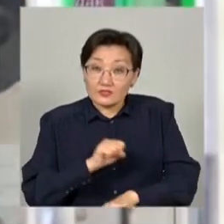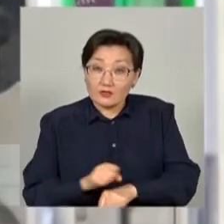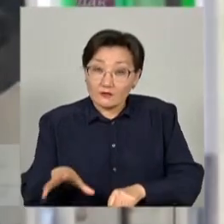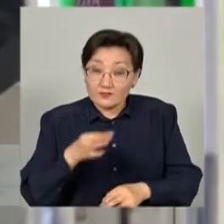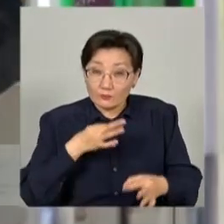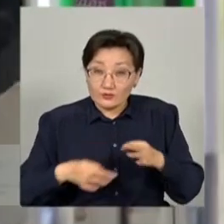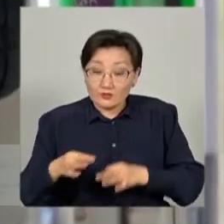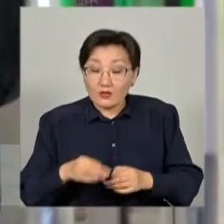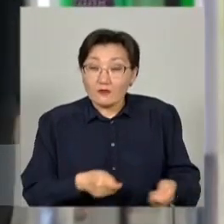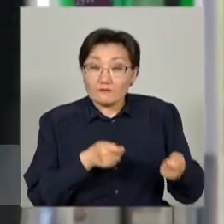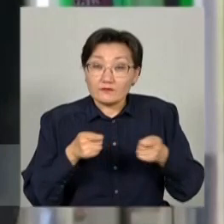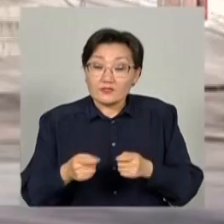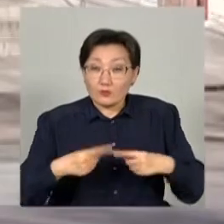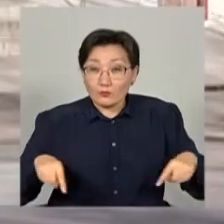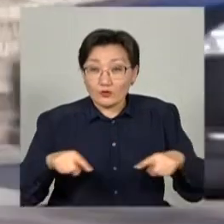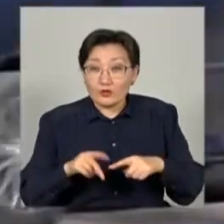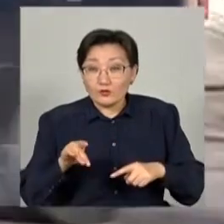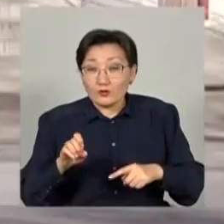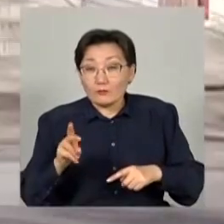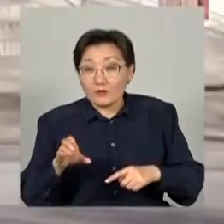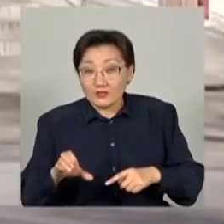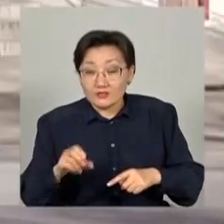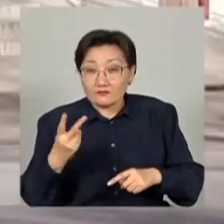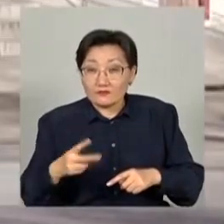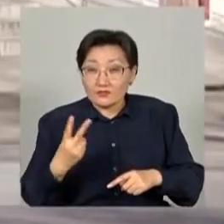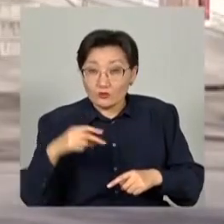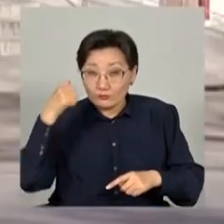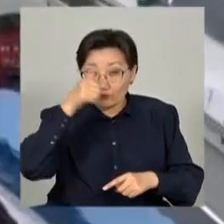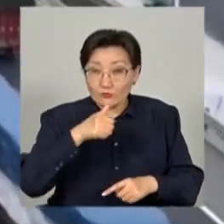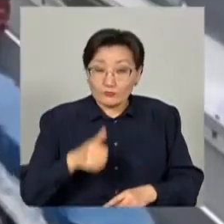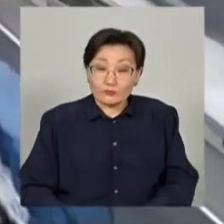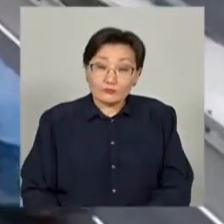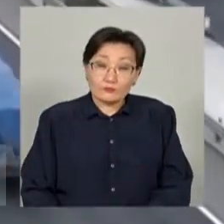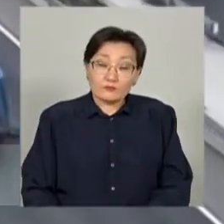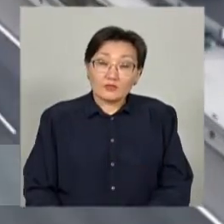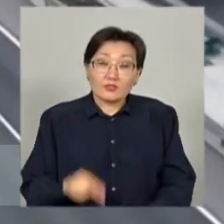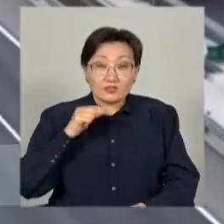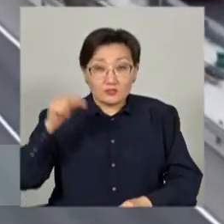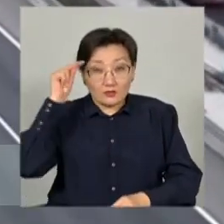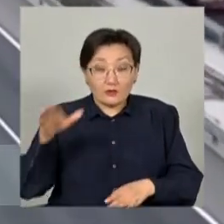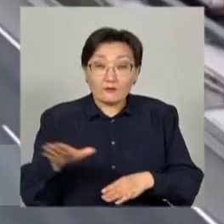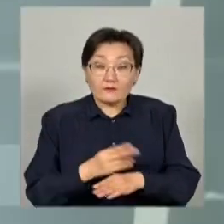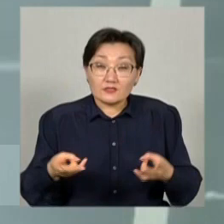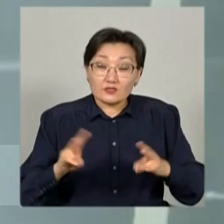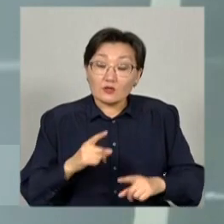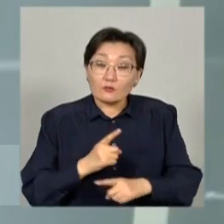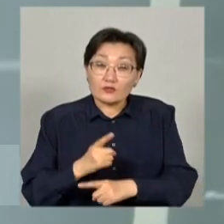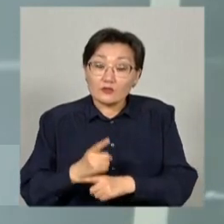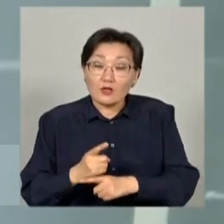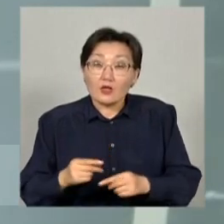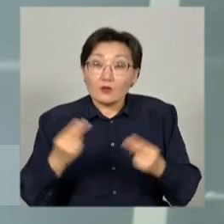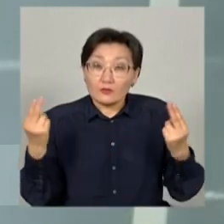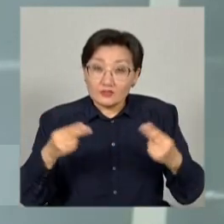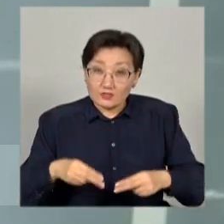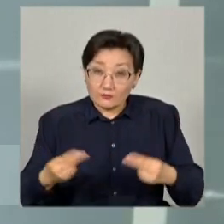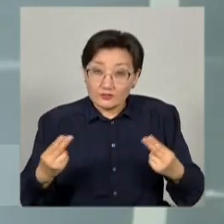всех лекарств, ввезенных компанией «Кюра Макс» в 2022 году. В В Китае сняли все оставшиеся ограничения у